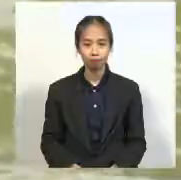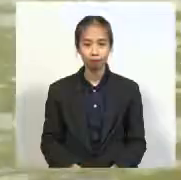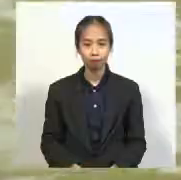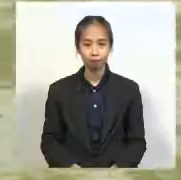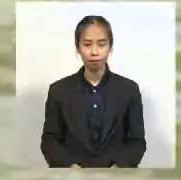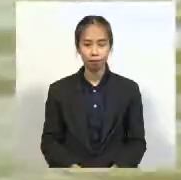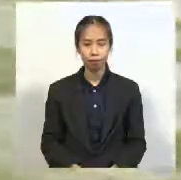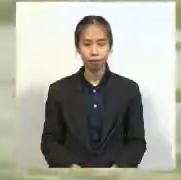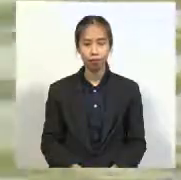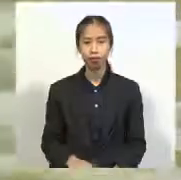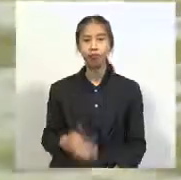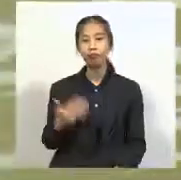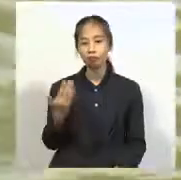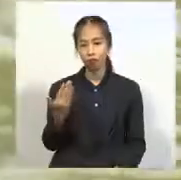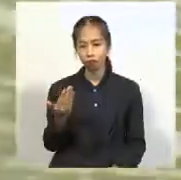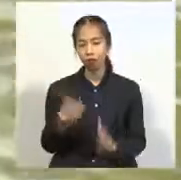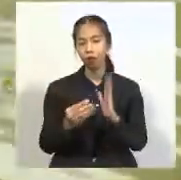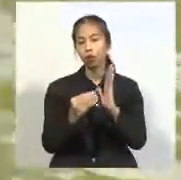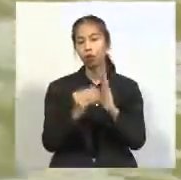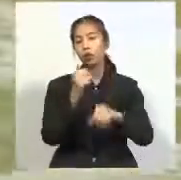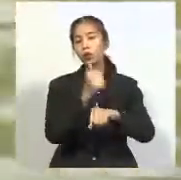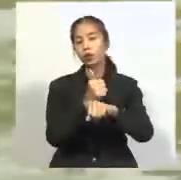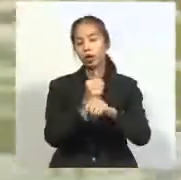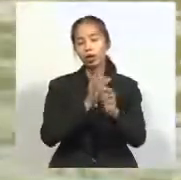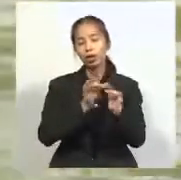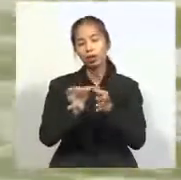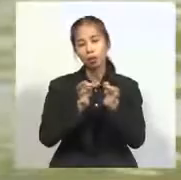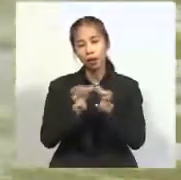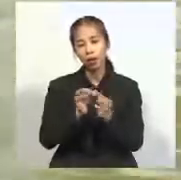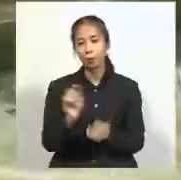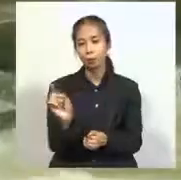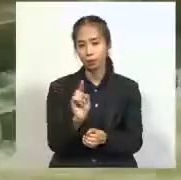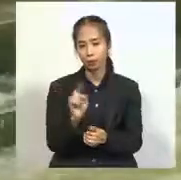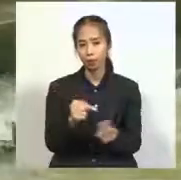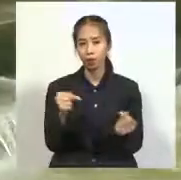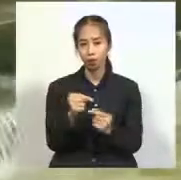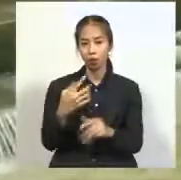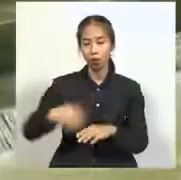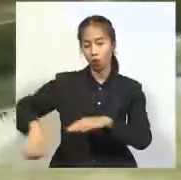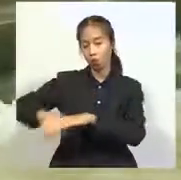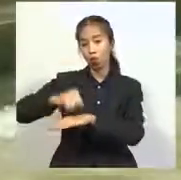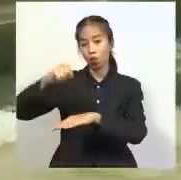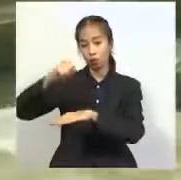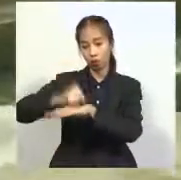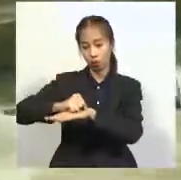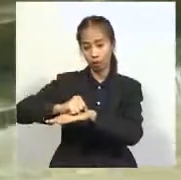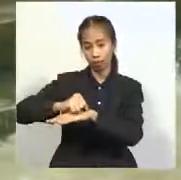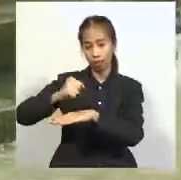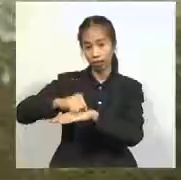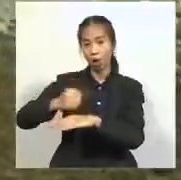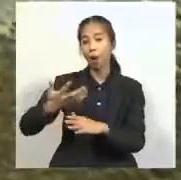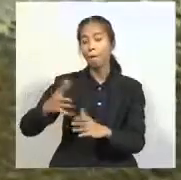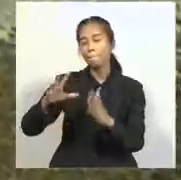อย่างที่ท่านผู้ว่าราชการกรุงเทพมหานครอธิบายนะคะก็คือบริเวณสวนหลวงพระราม8เนี่ยจะจัดกิจกร